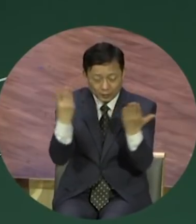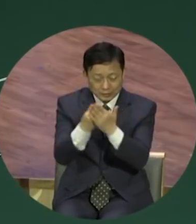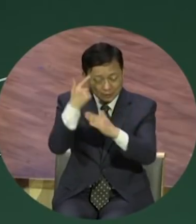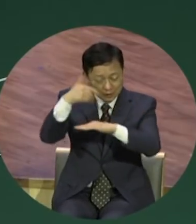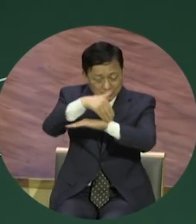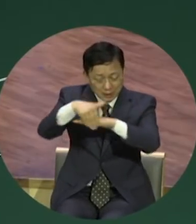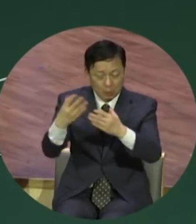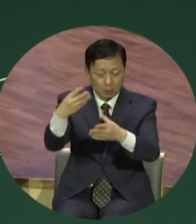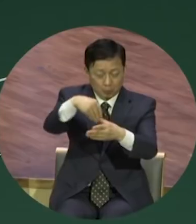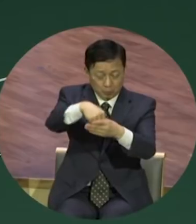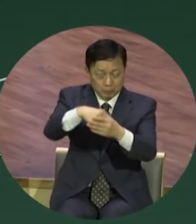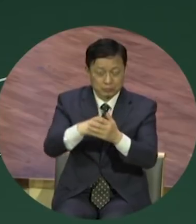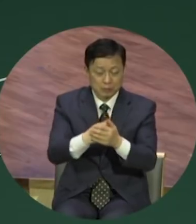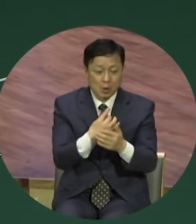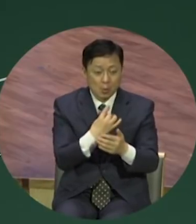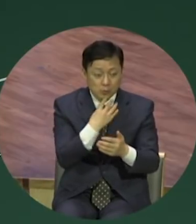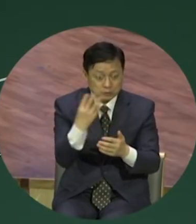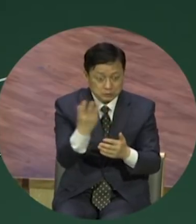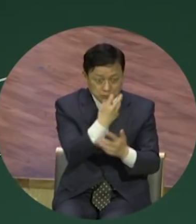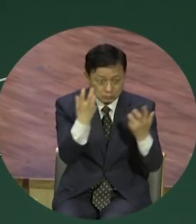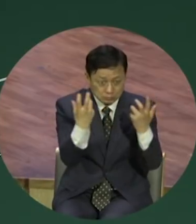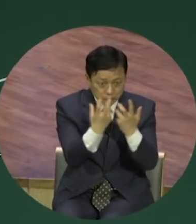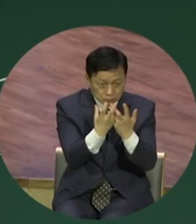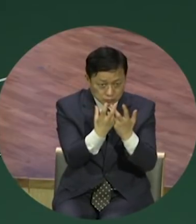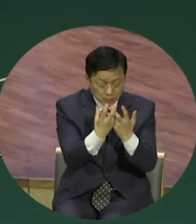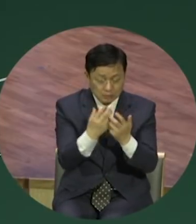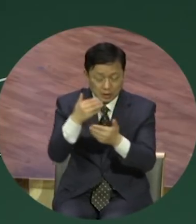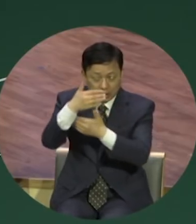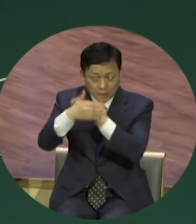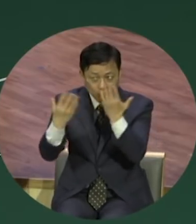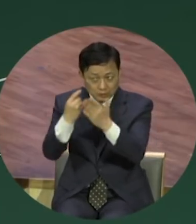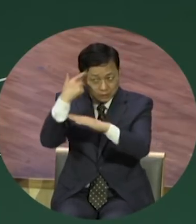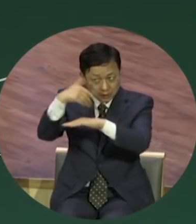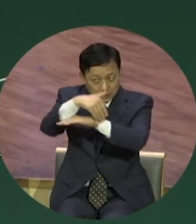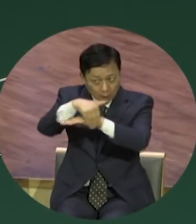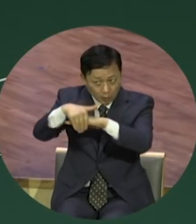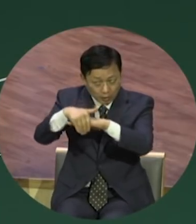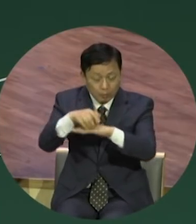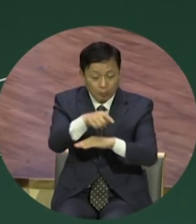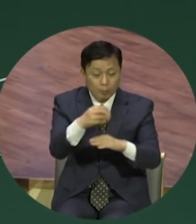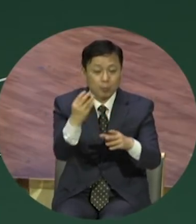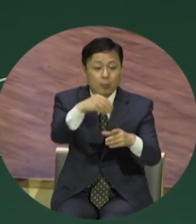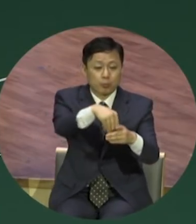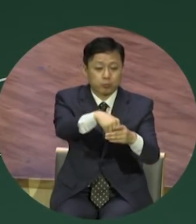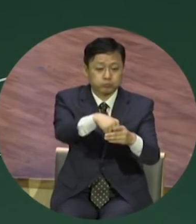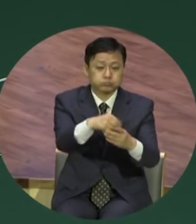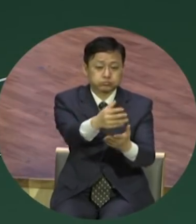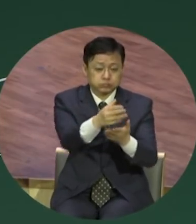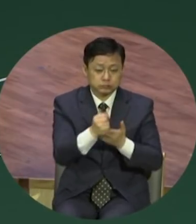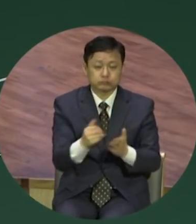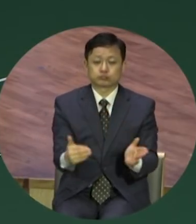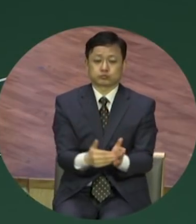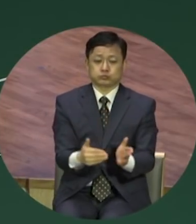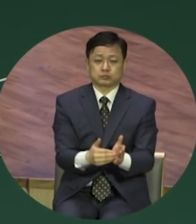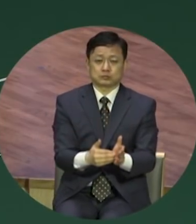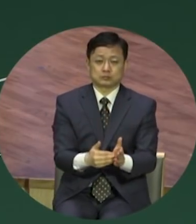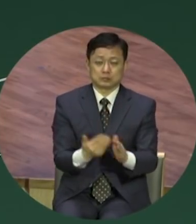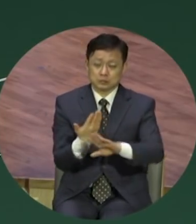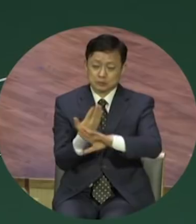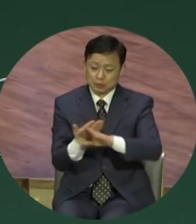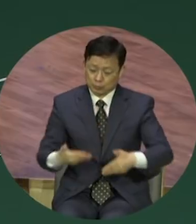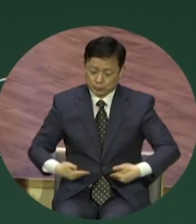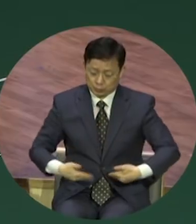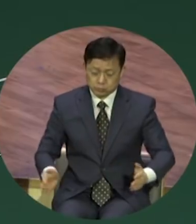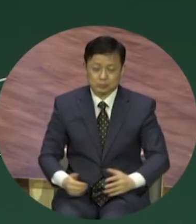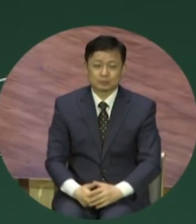and His absolute plan. 오직 성령과 절대 계획. Only the Holy Spirit and this absolute plan. 이게 끝입니다. And with that, it's 기도 제목이 말할